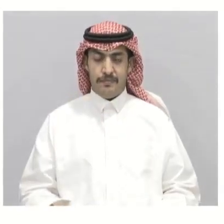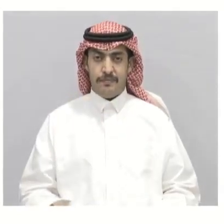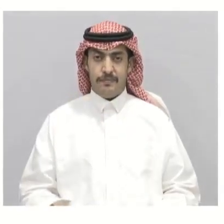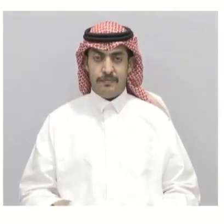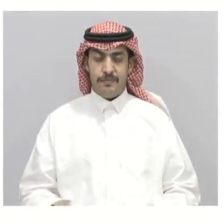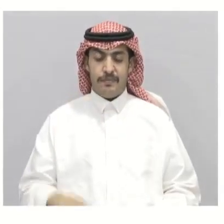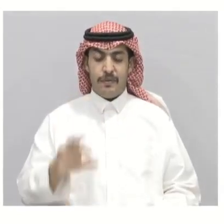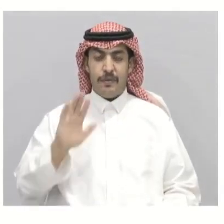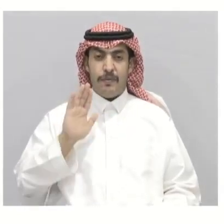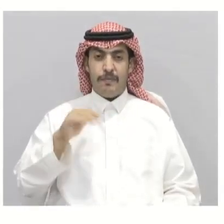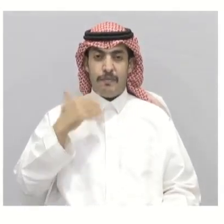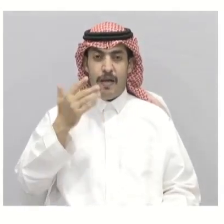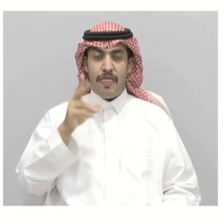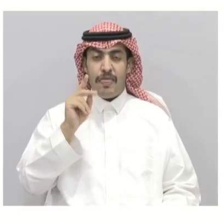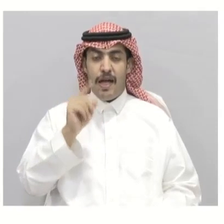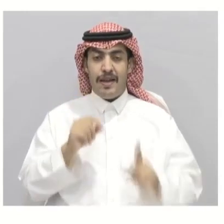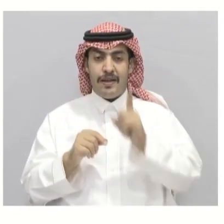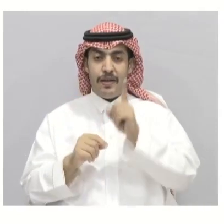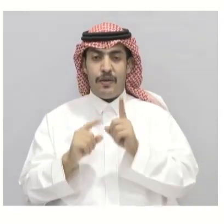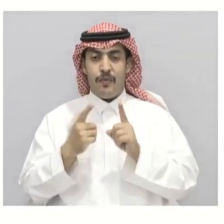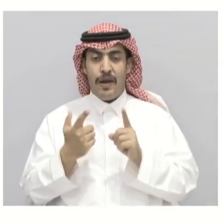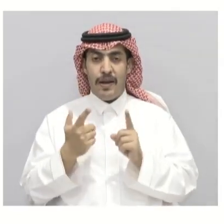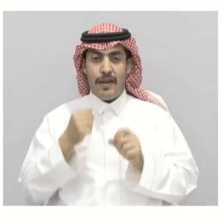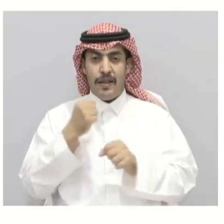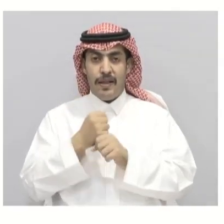اين اضع الضلع الثاني